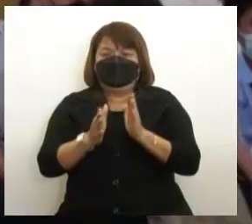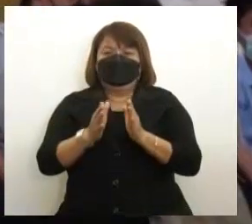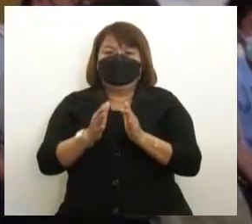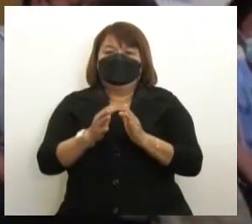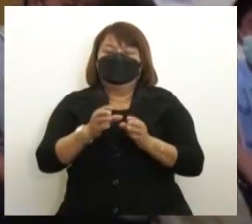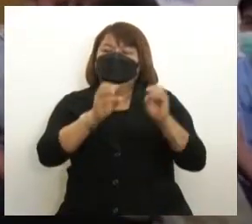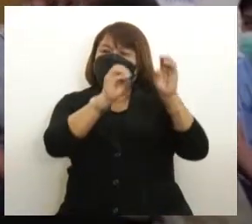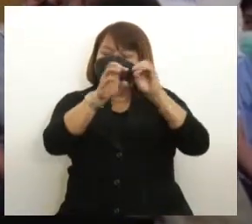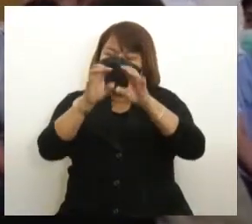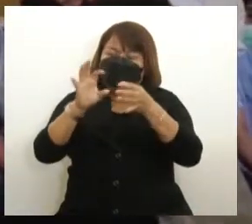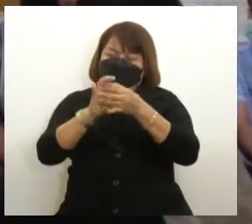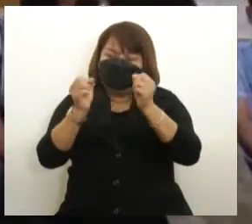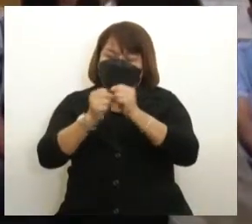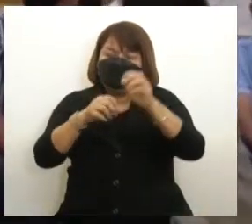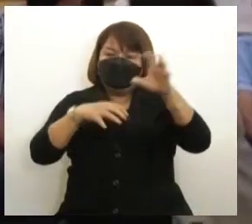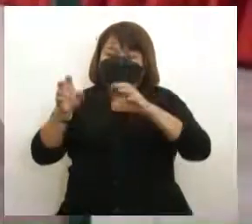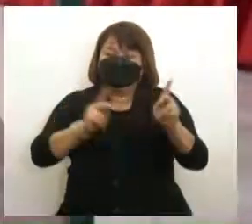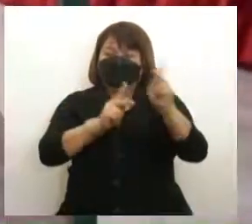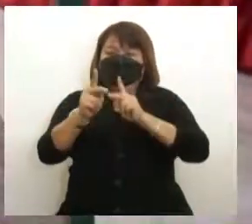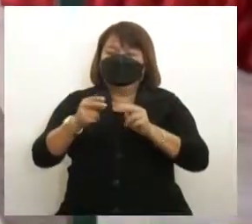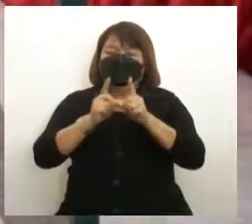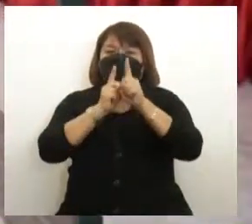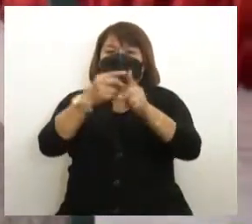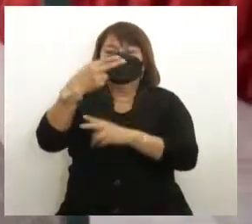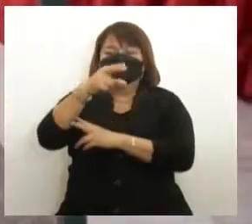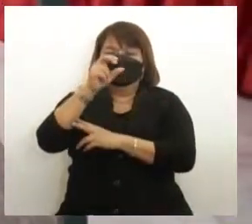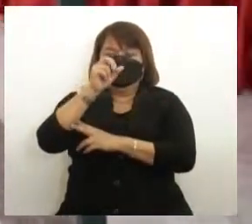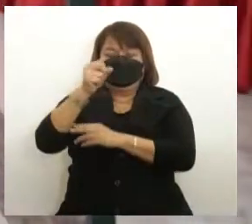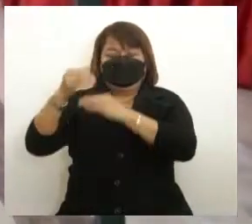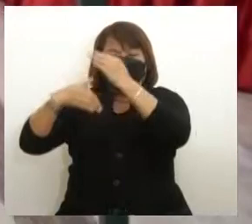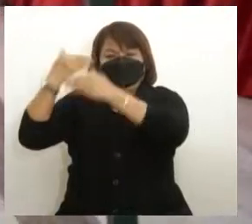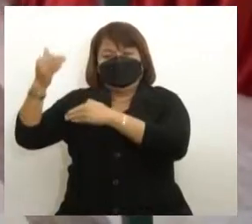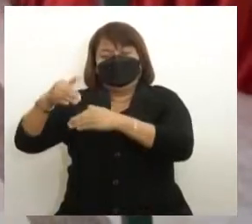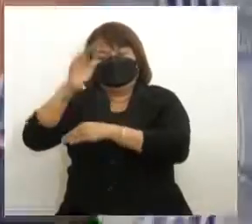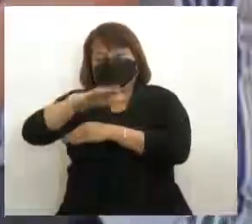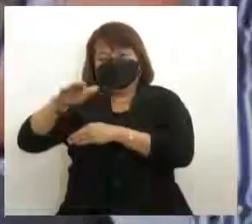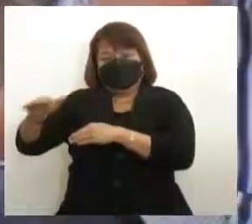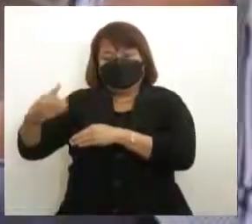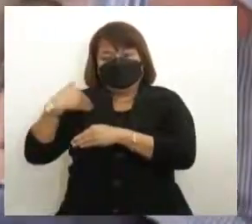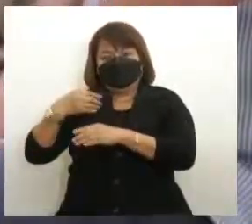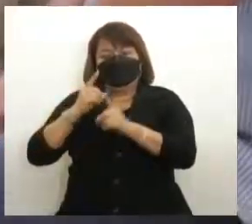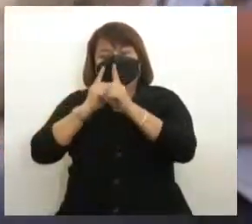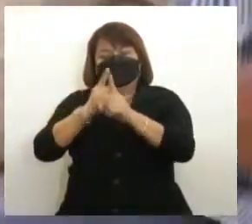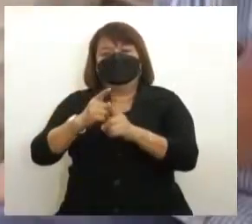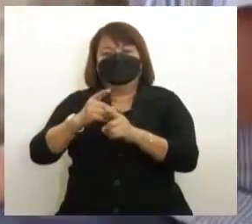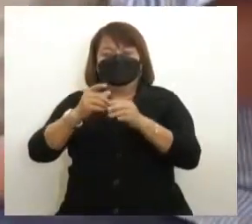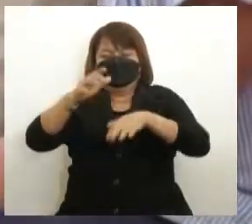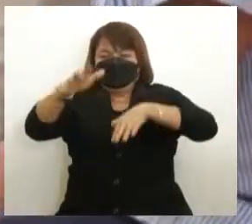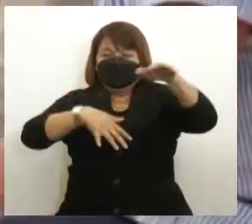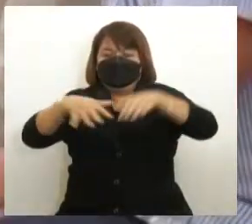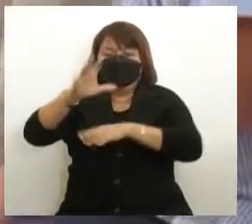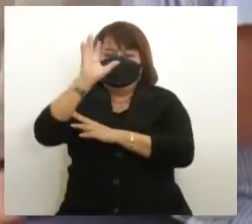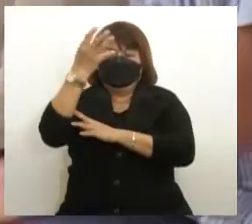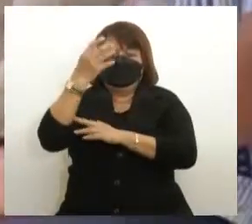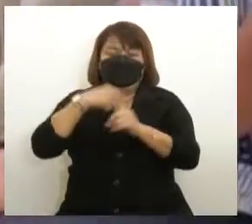ดความรู้และจัดกิจกรรมตามหลักสูตรพัฒนาศักยภาพผู้นำนักเรียนสู่การเป็นพลเมืองโลกตามเป้าหมายการพัฒ